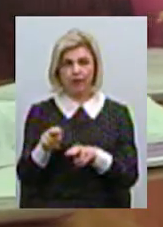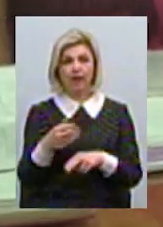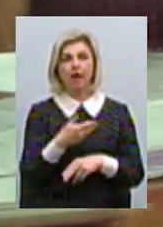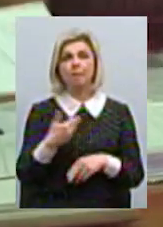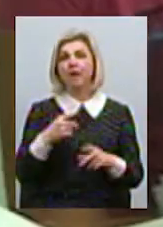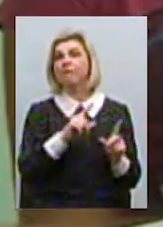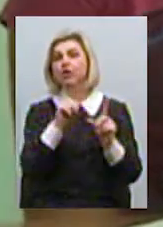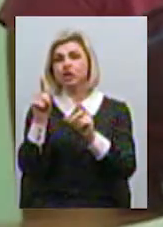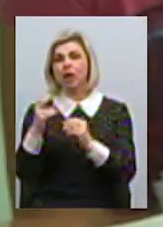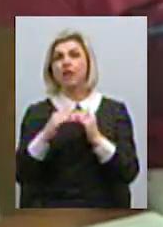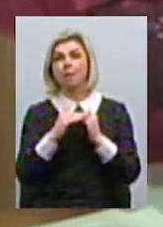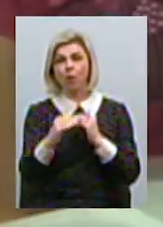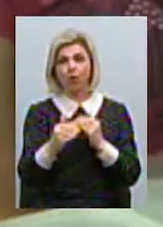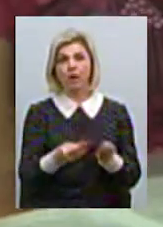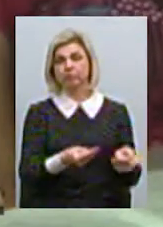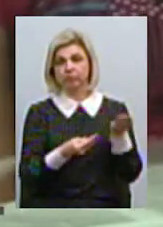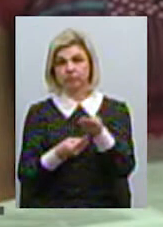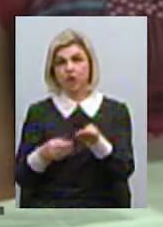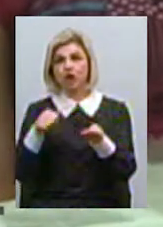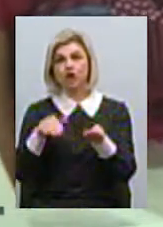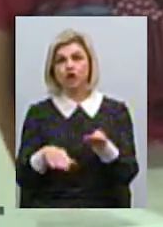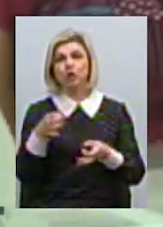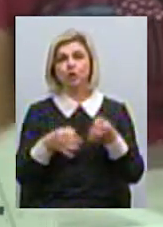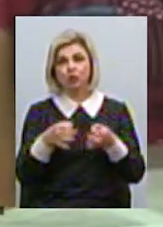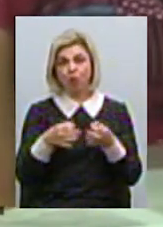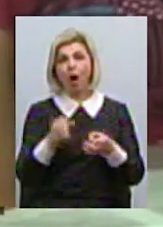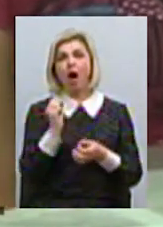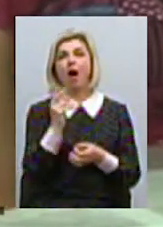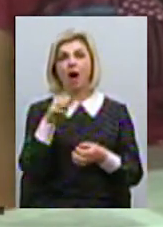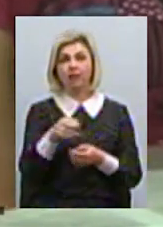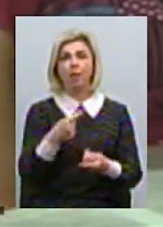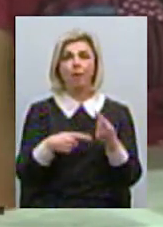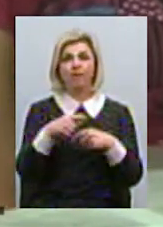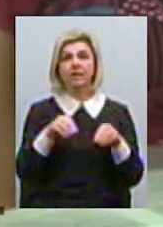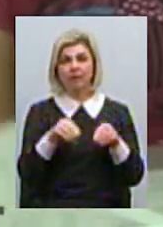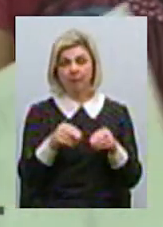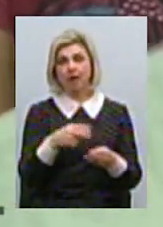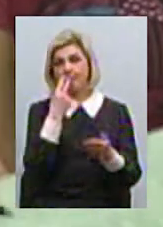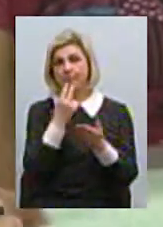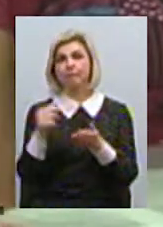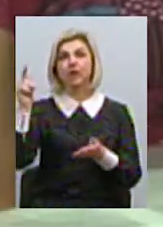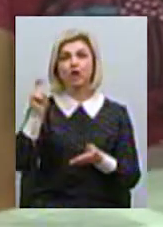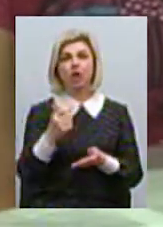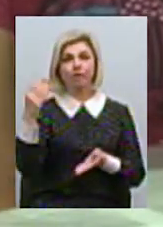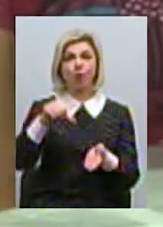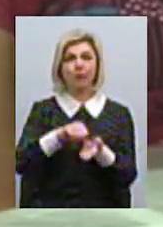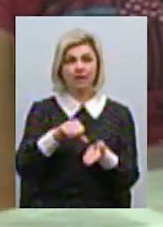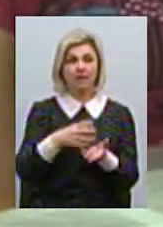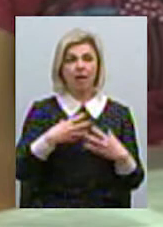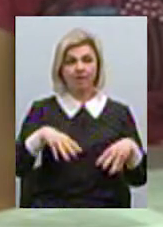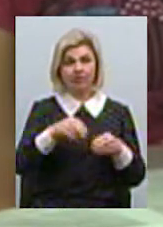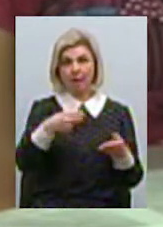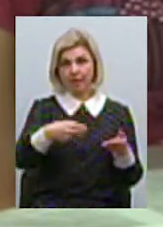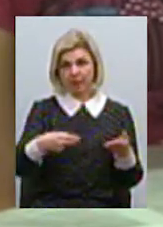поле, достаємо рішення суду, акт повернення земельної ділянки, приїжджає його представник, ми всі